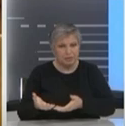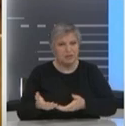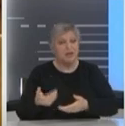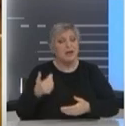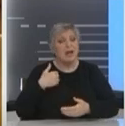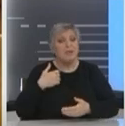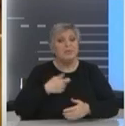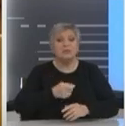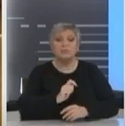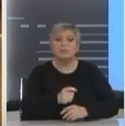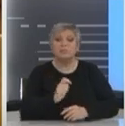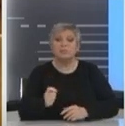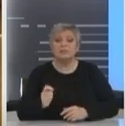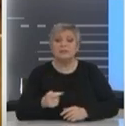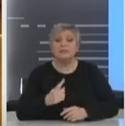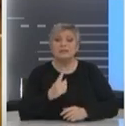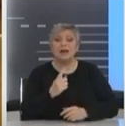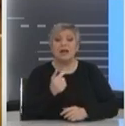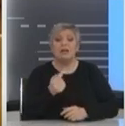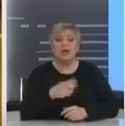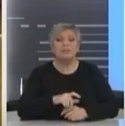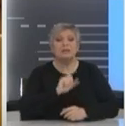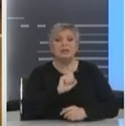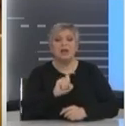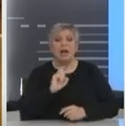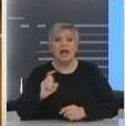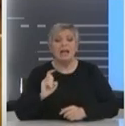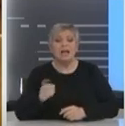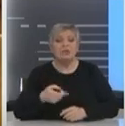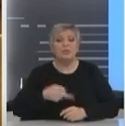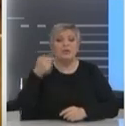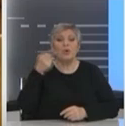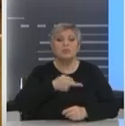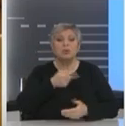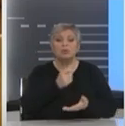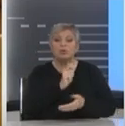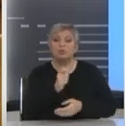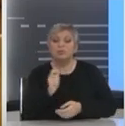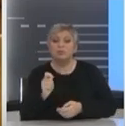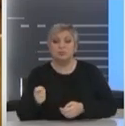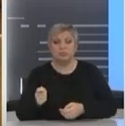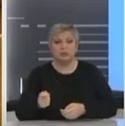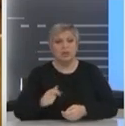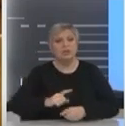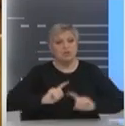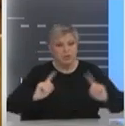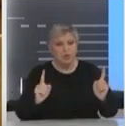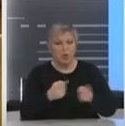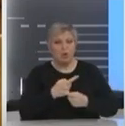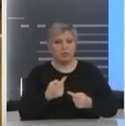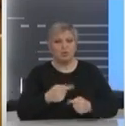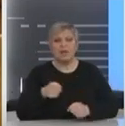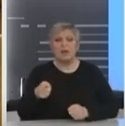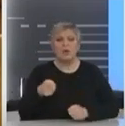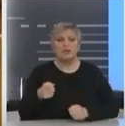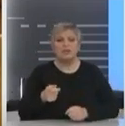1,5 δισεκατομμύριο κοινωνικό μέρισμα σε αυτούς που το είχαν ανάγκη και όχι ειδικά στην κατηγορία εκείνη που το δώσατε εσείς και απελατειακή